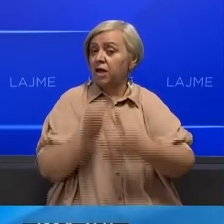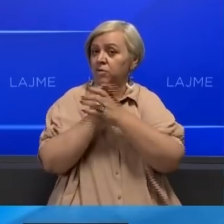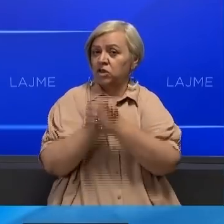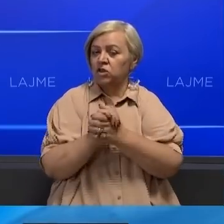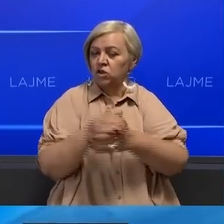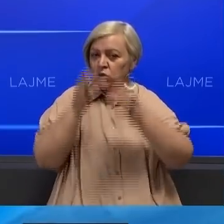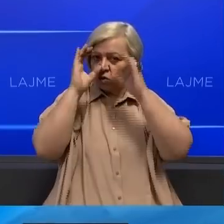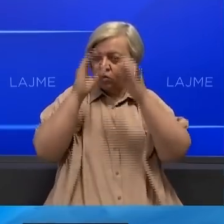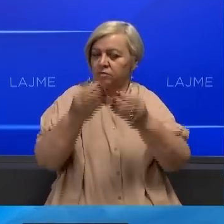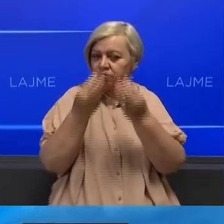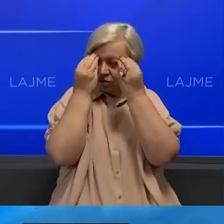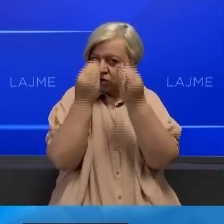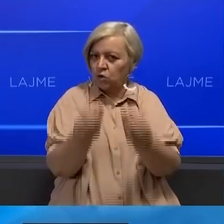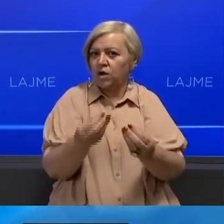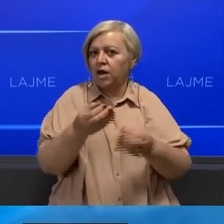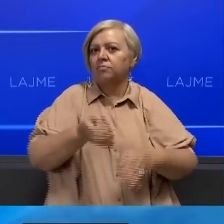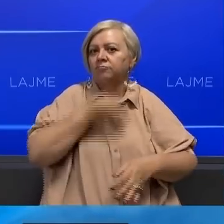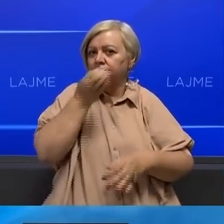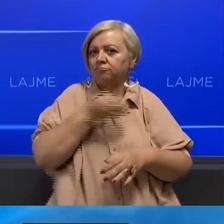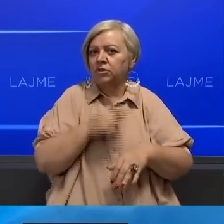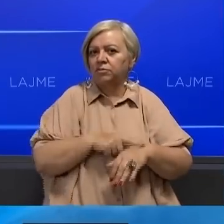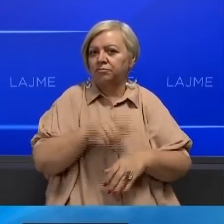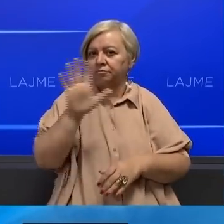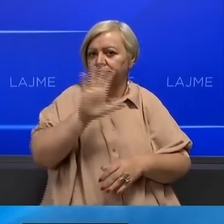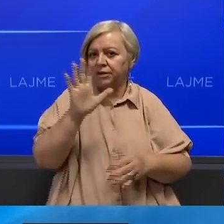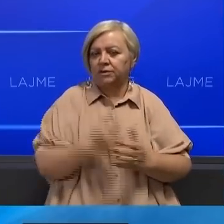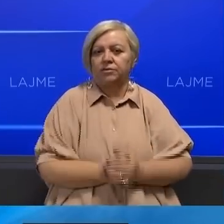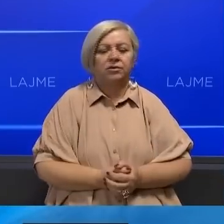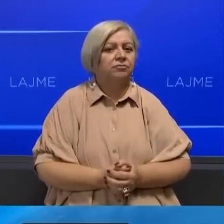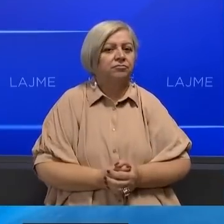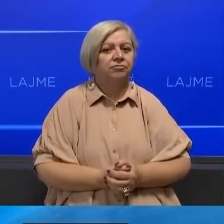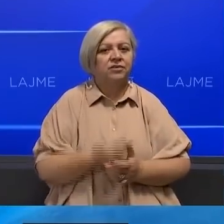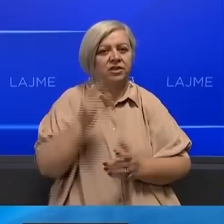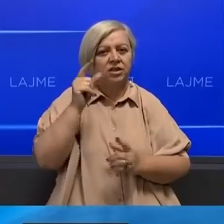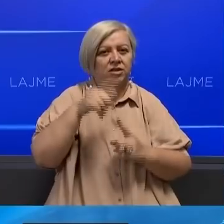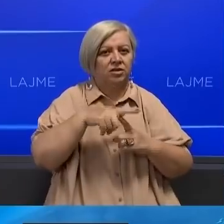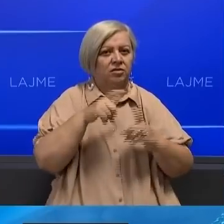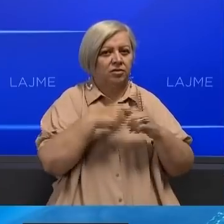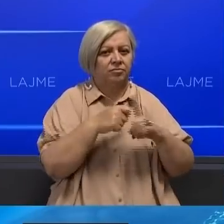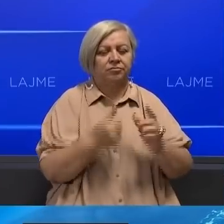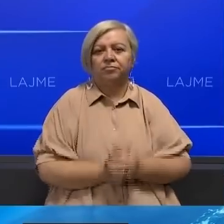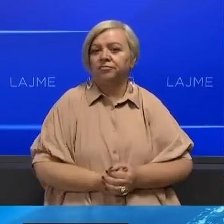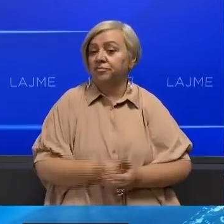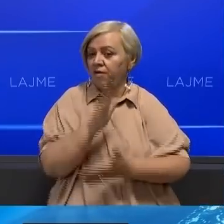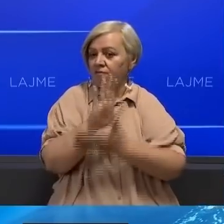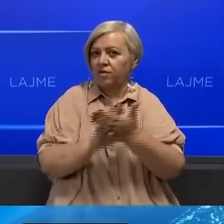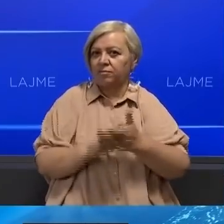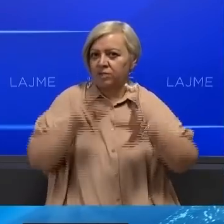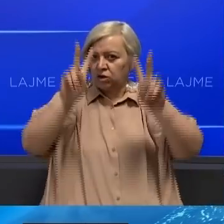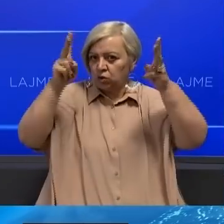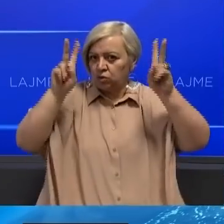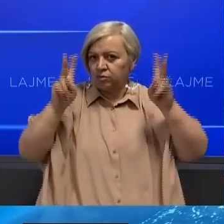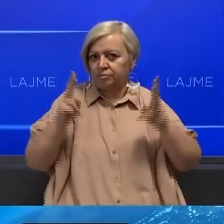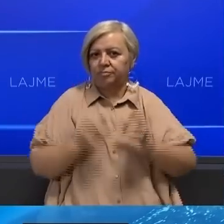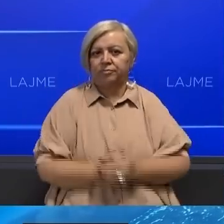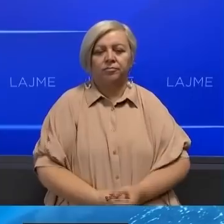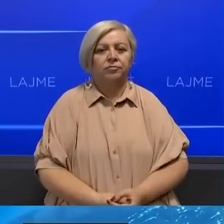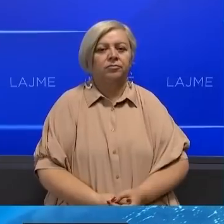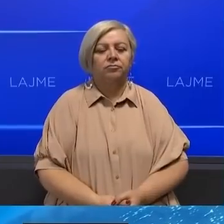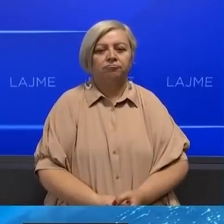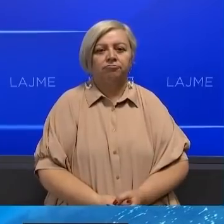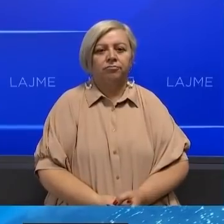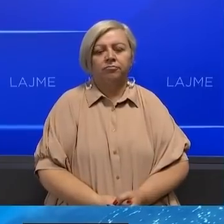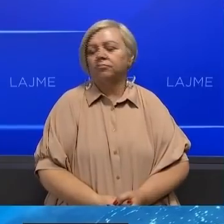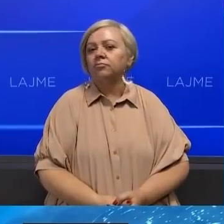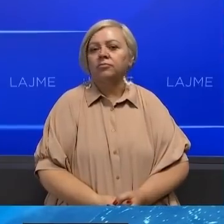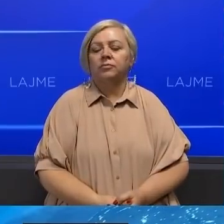Përshëndetje shikues të nderuar, jeni me magazinën informative Imazhi i ditës në RTK. Fillimisht krye lajmërimet.